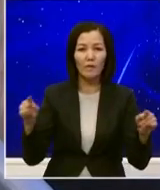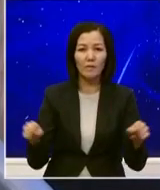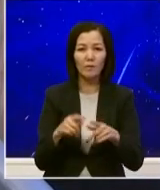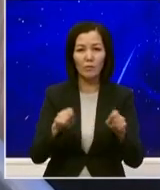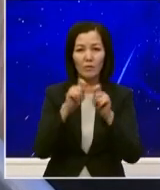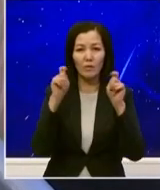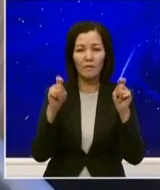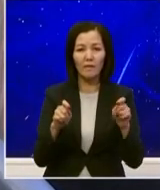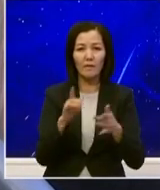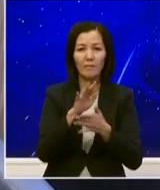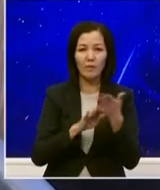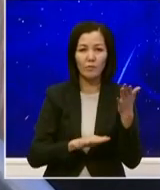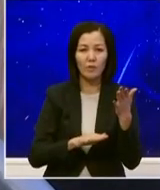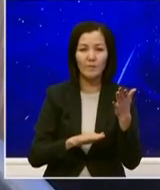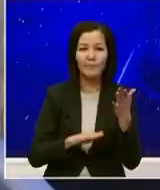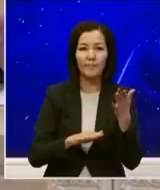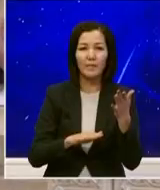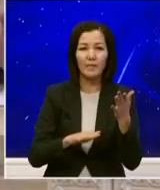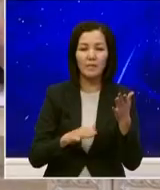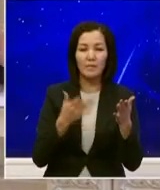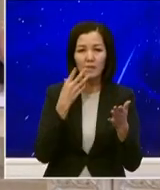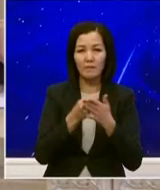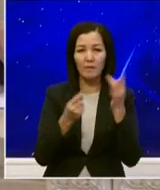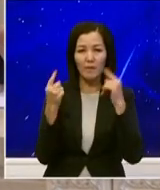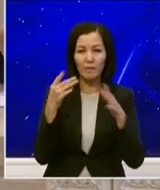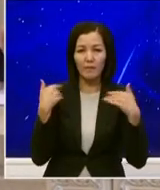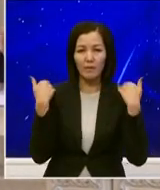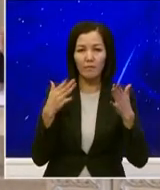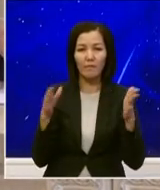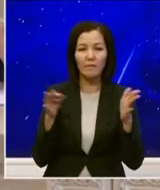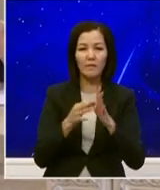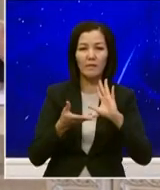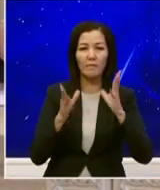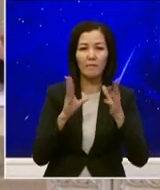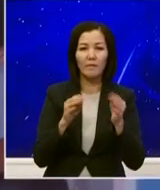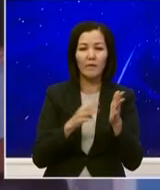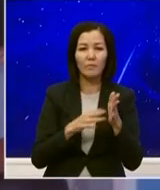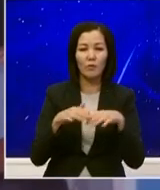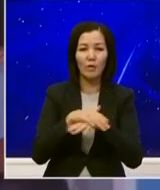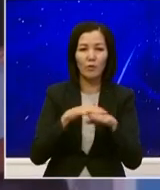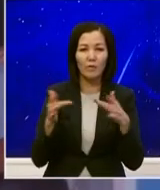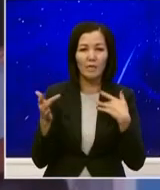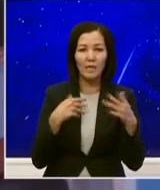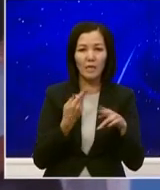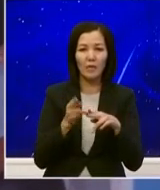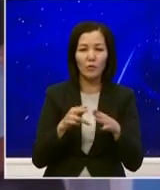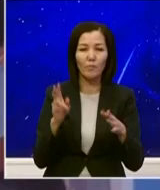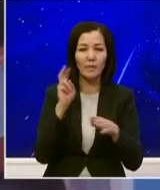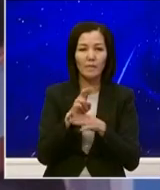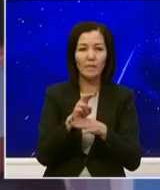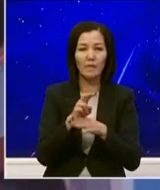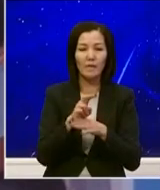двери и продолжил радовать зрителей незаурядными постановками. В целом, это 8-й народный театр,